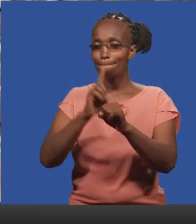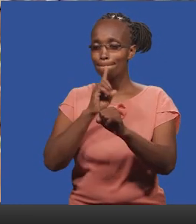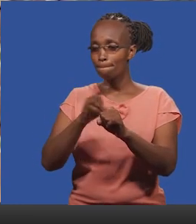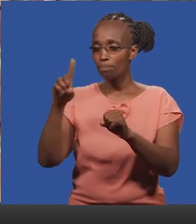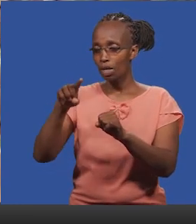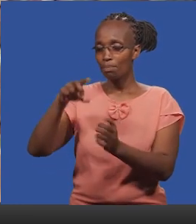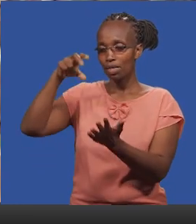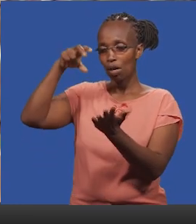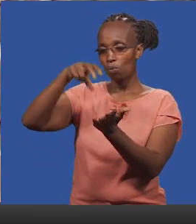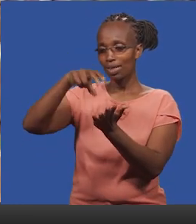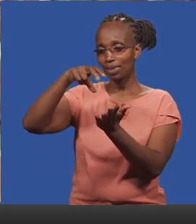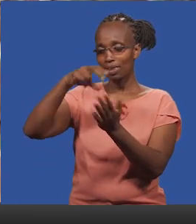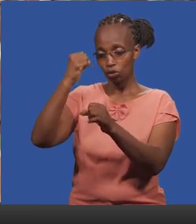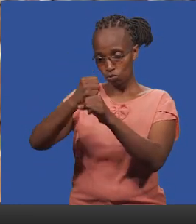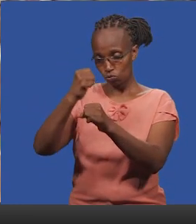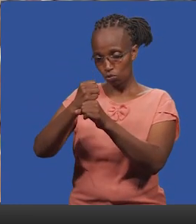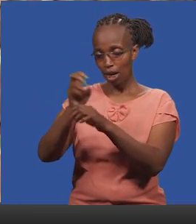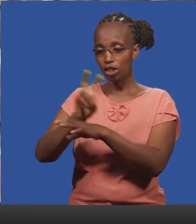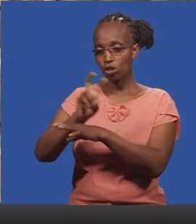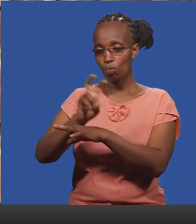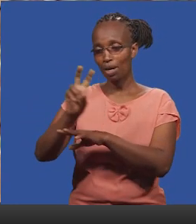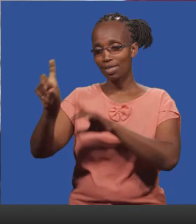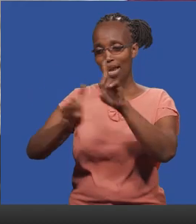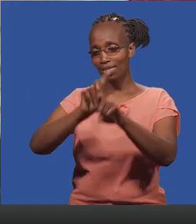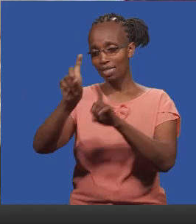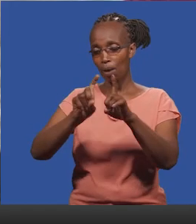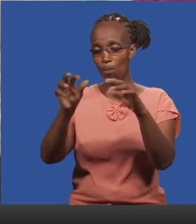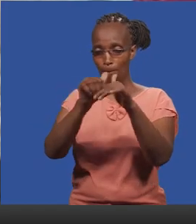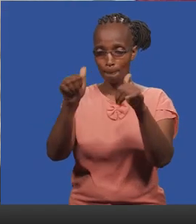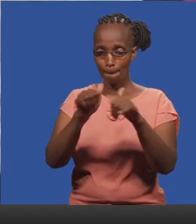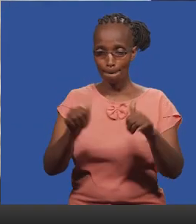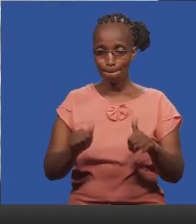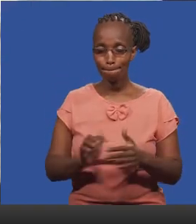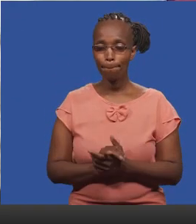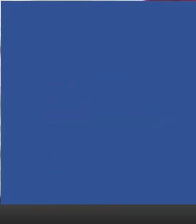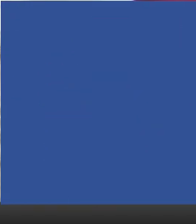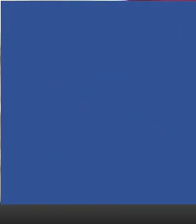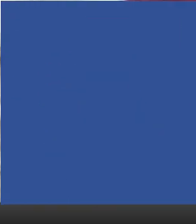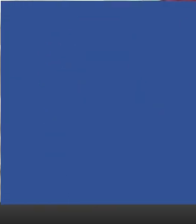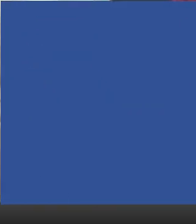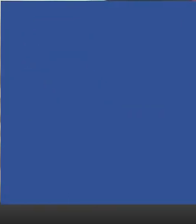kwamba wamesimamia hii exam professionally. Nzioki, runinga ya Undugu.